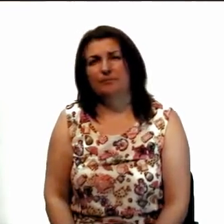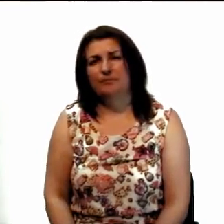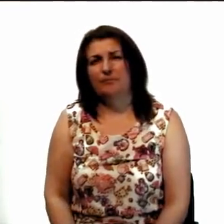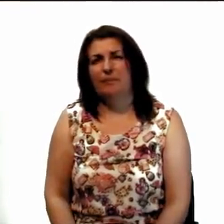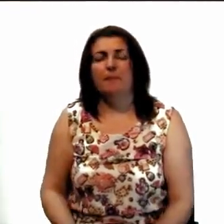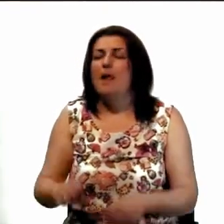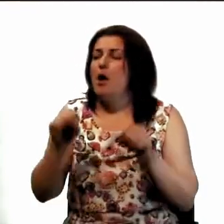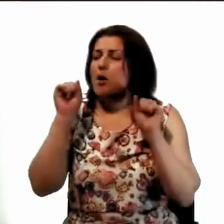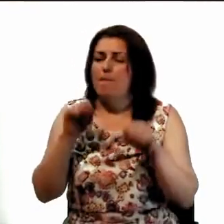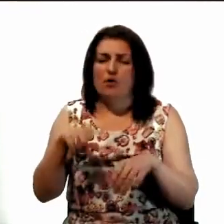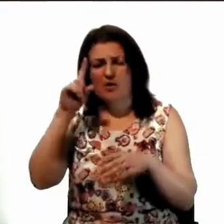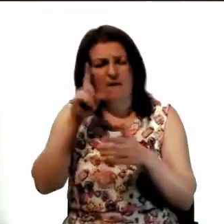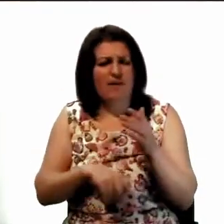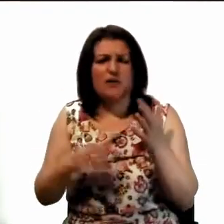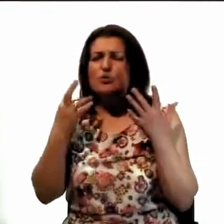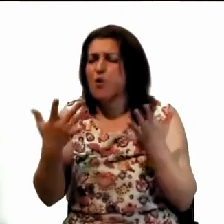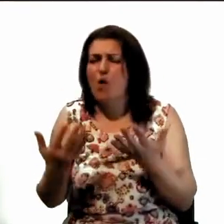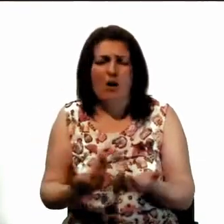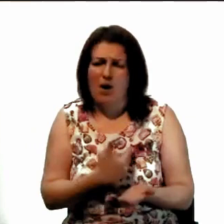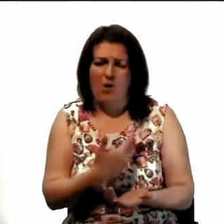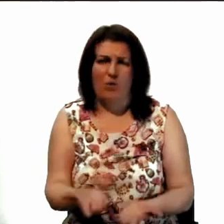Можно верить сколько угодно.